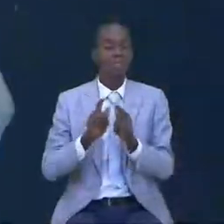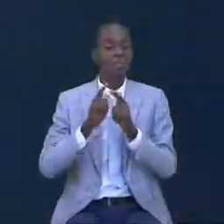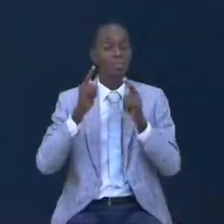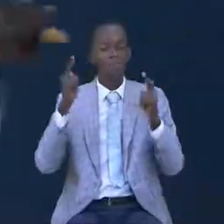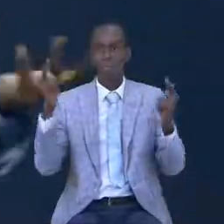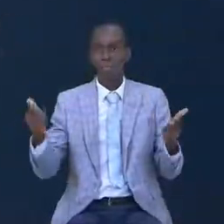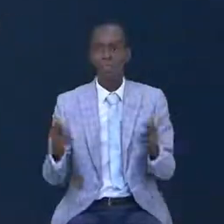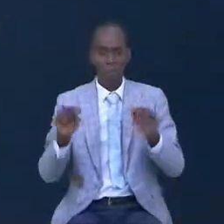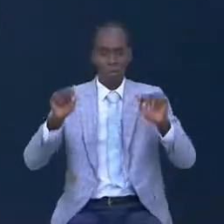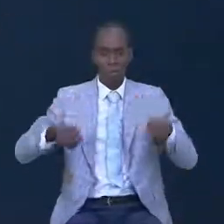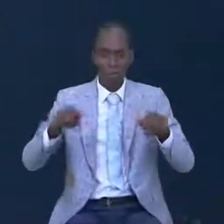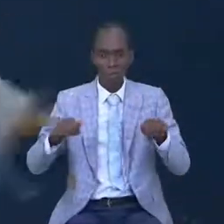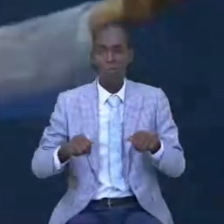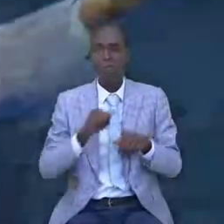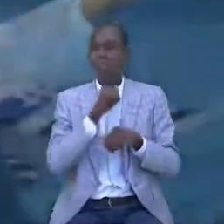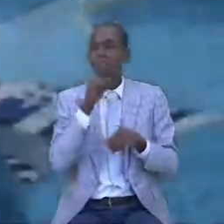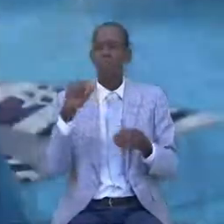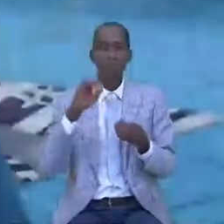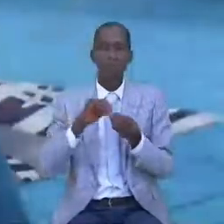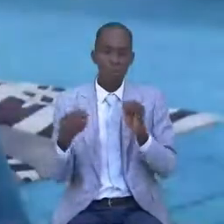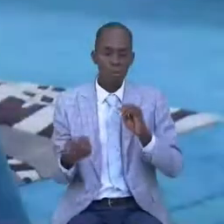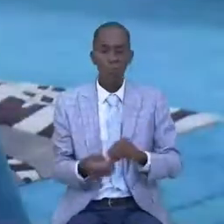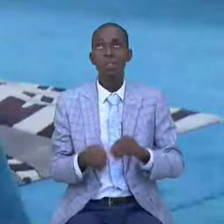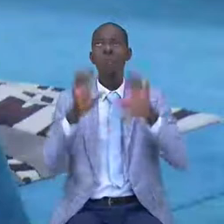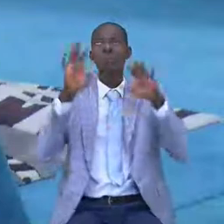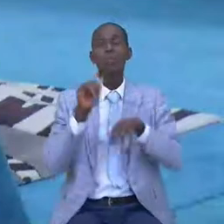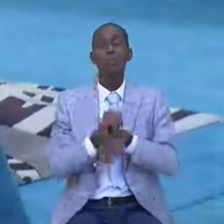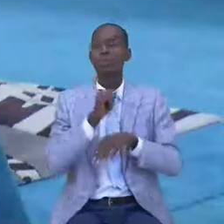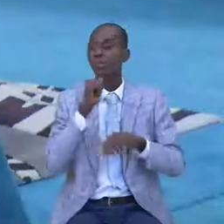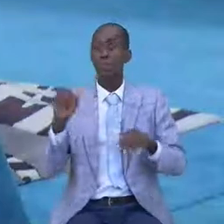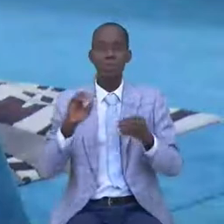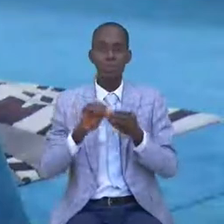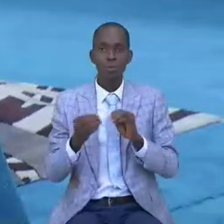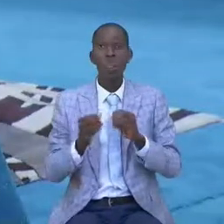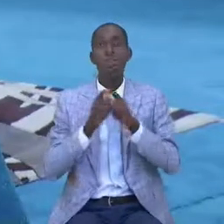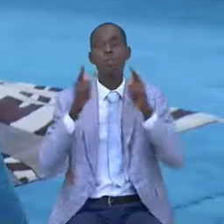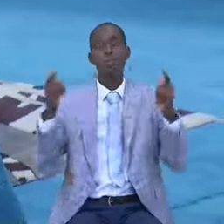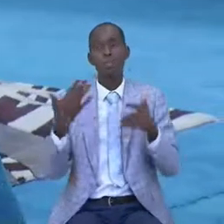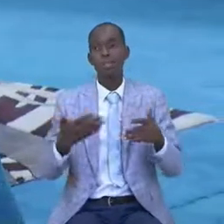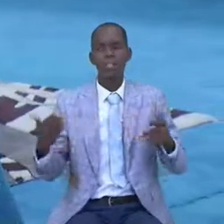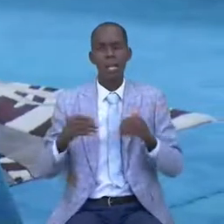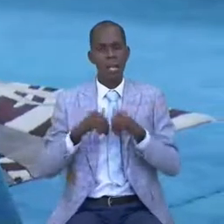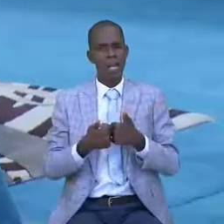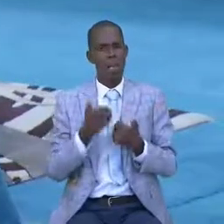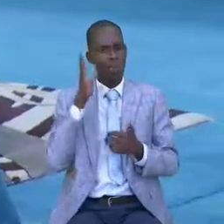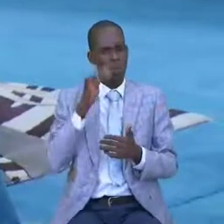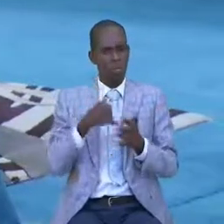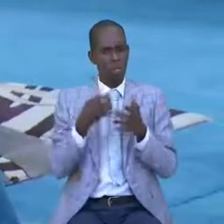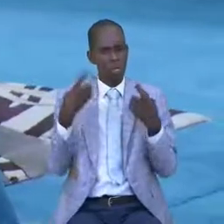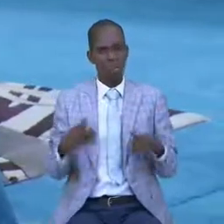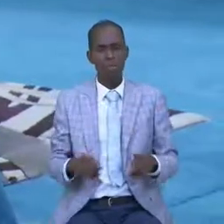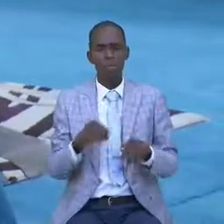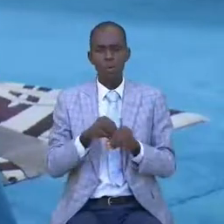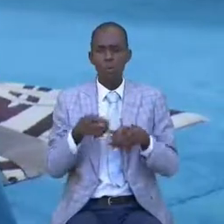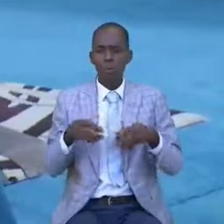ne vous loupera pas ce jour. Il y a des possibilités incontables, des